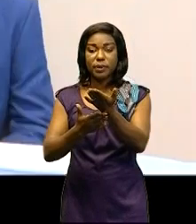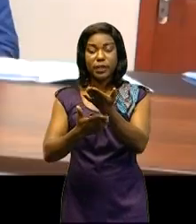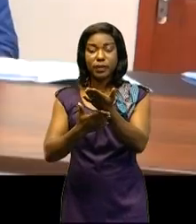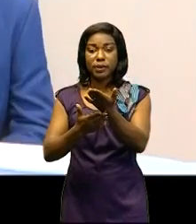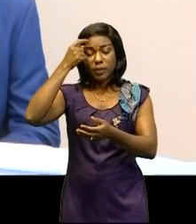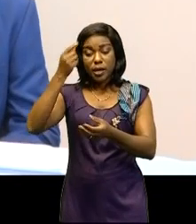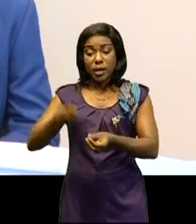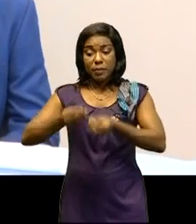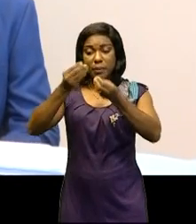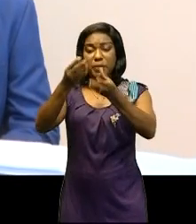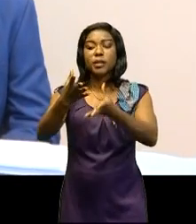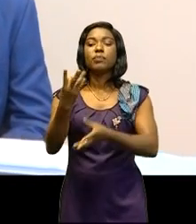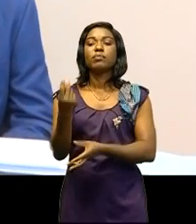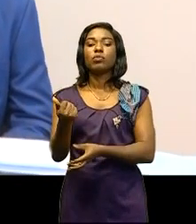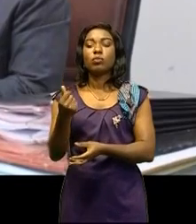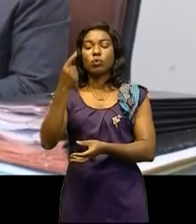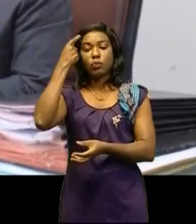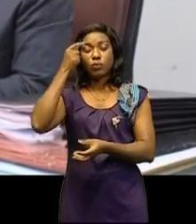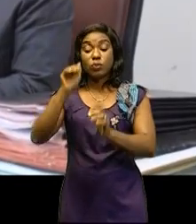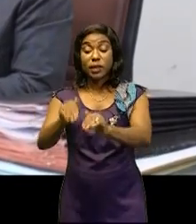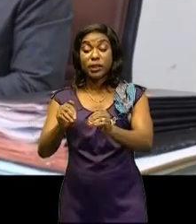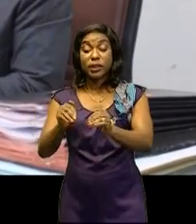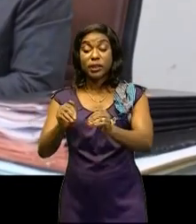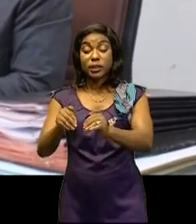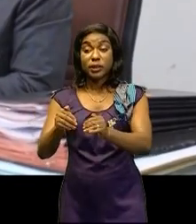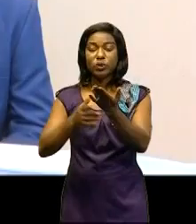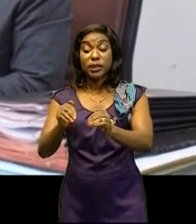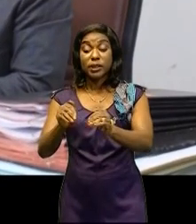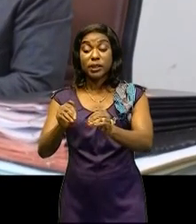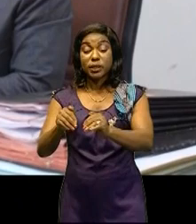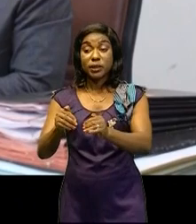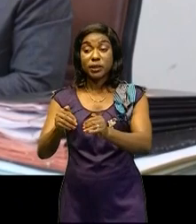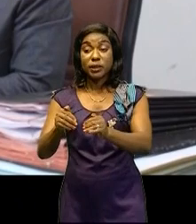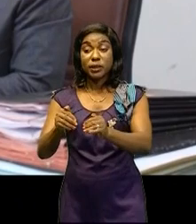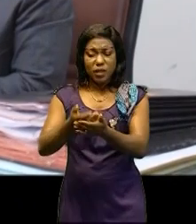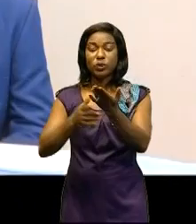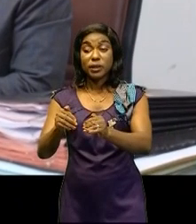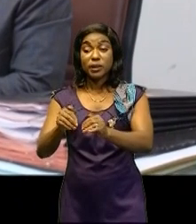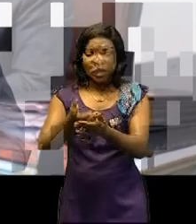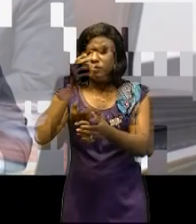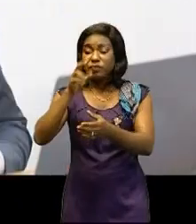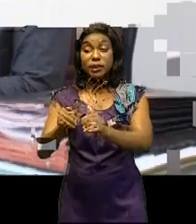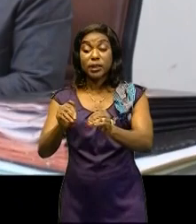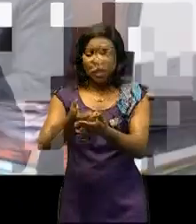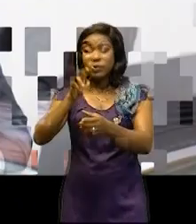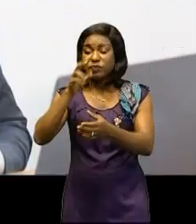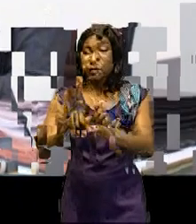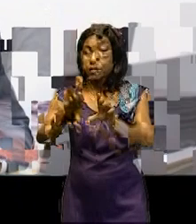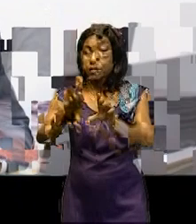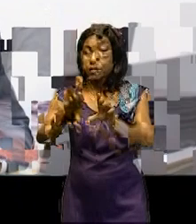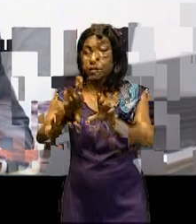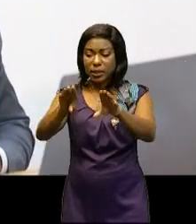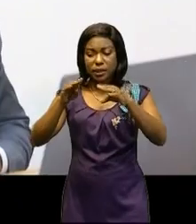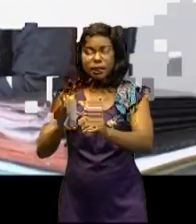du programme agricole d'urgence et d'intervention post-Covid-19 approuvé par le Conseil des ministres en juin 2020 et dont